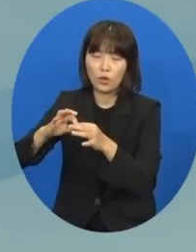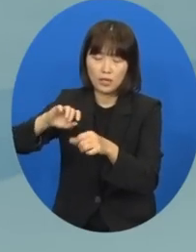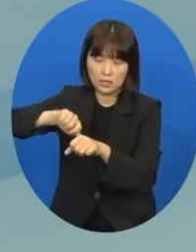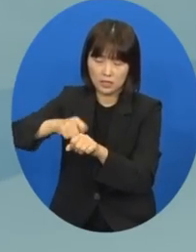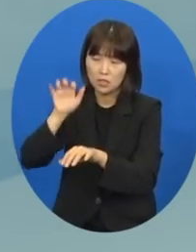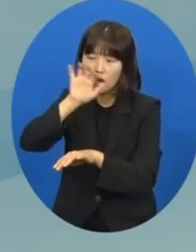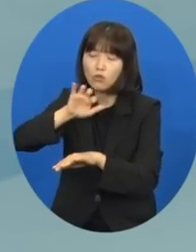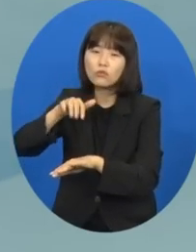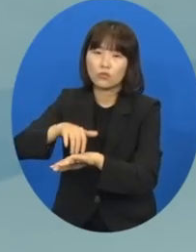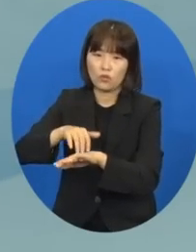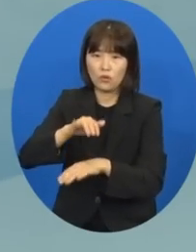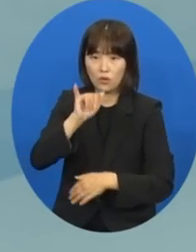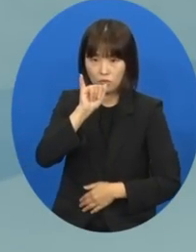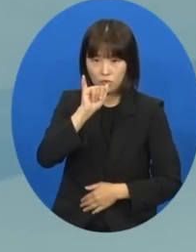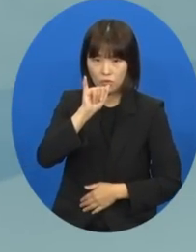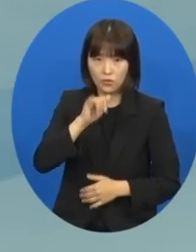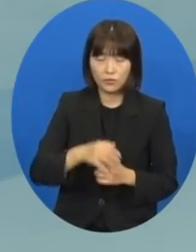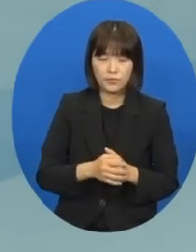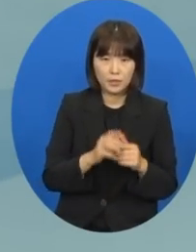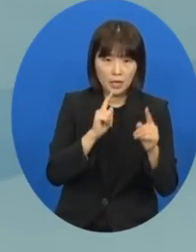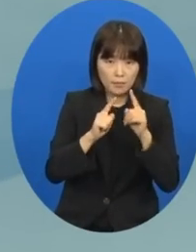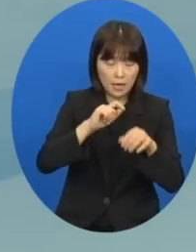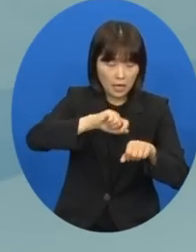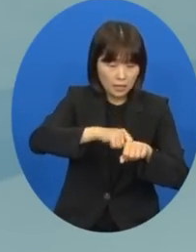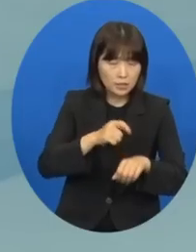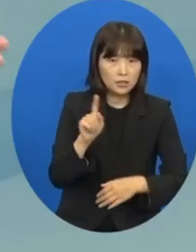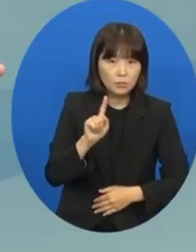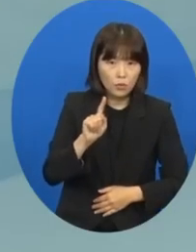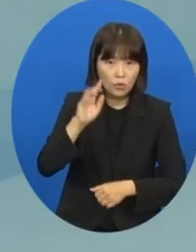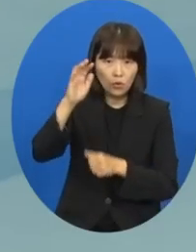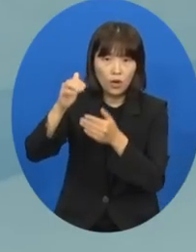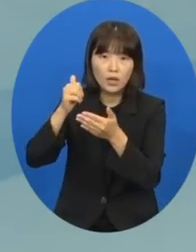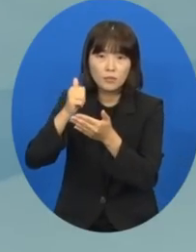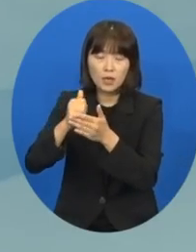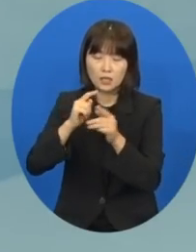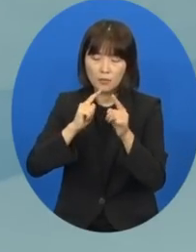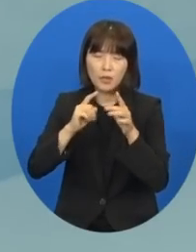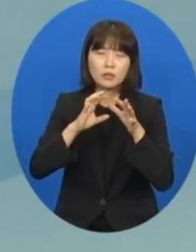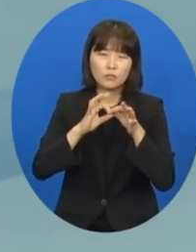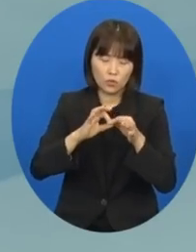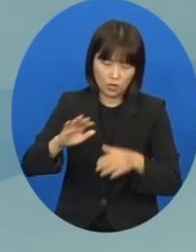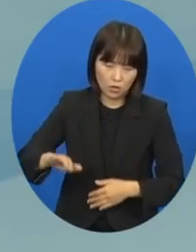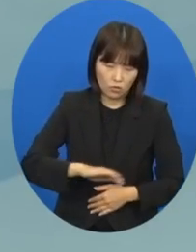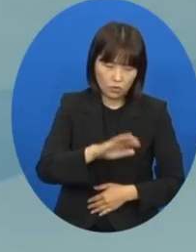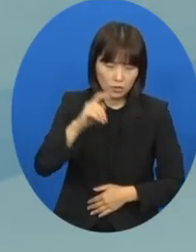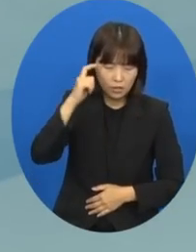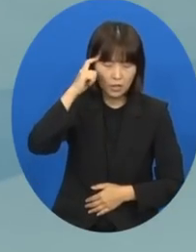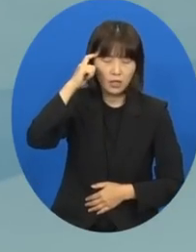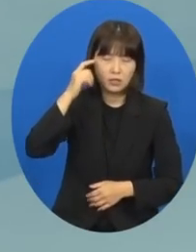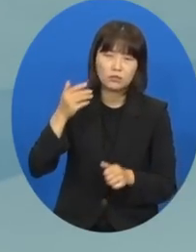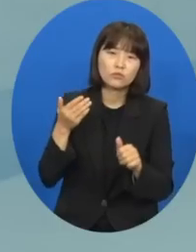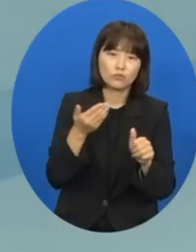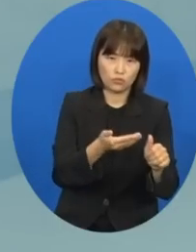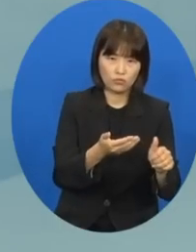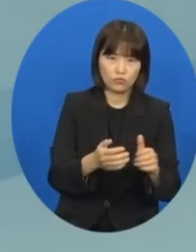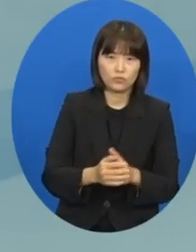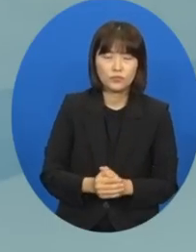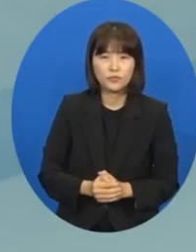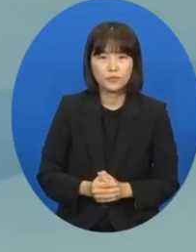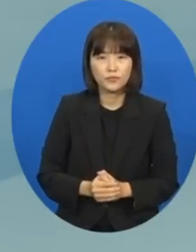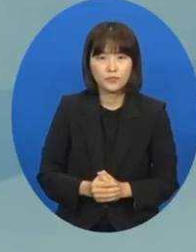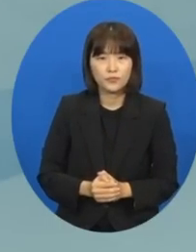있어요. 자, 이 말씀의 징계는 뭐냐면 하나님께서 말씀을 통해서 우리를 깨닫게 하는 거예요. 우리 말씀을 통해서 자꾸 찔러주는